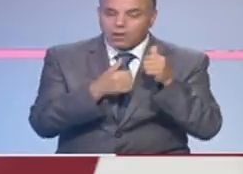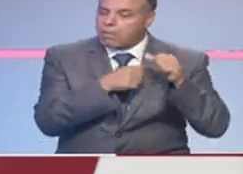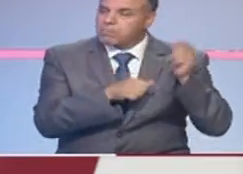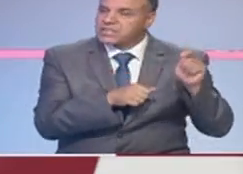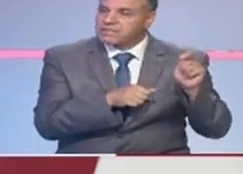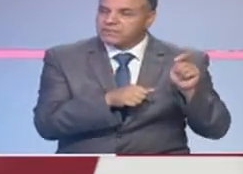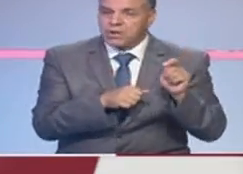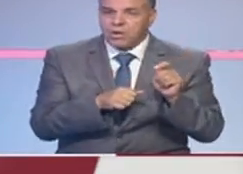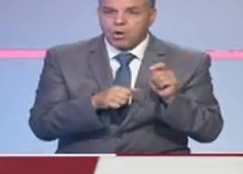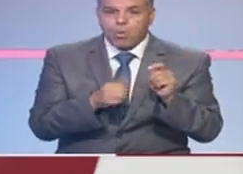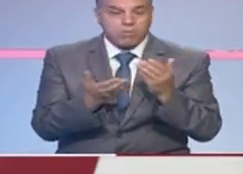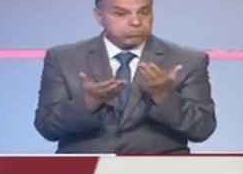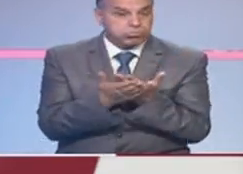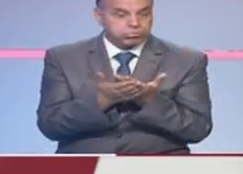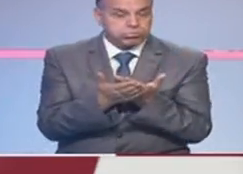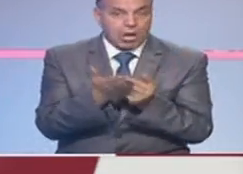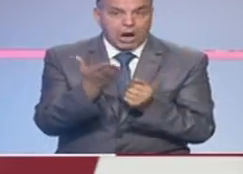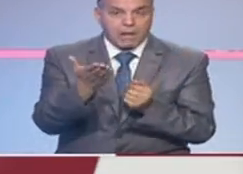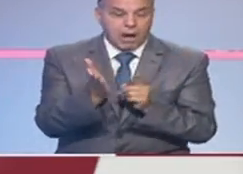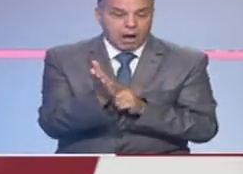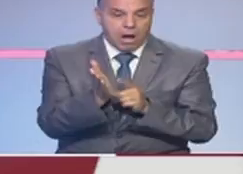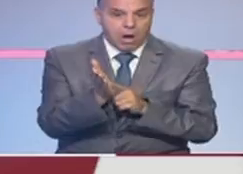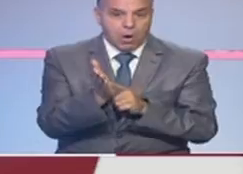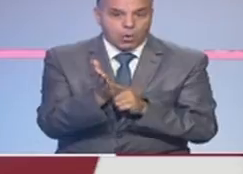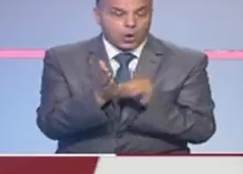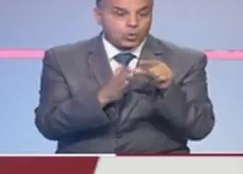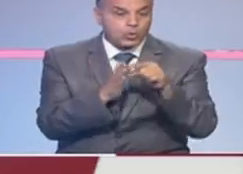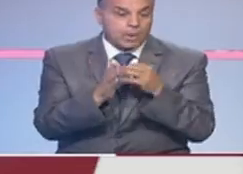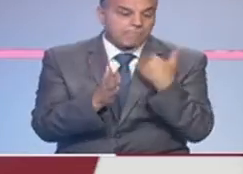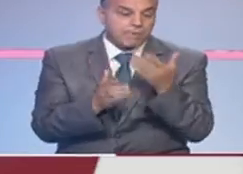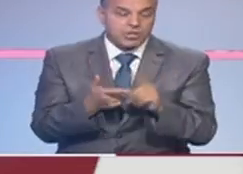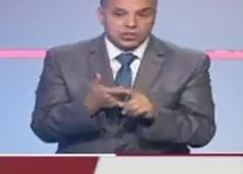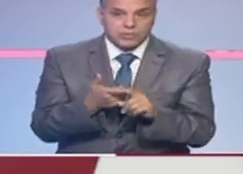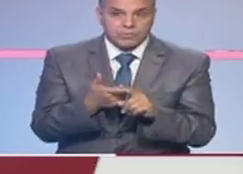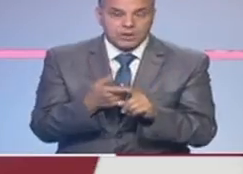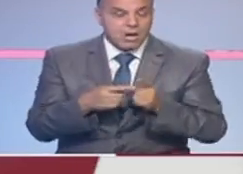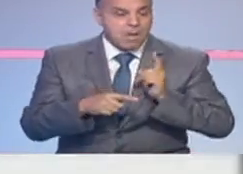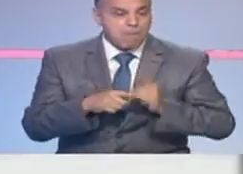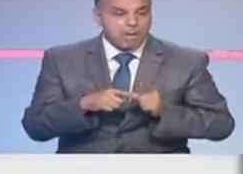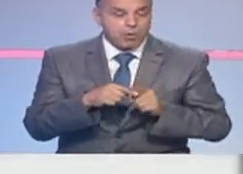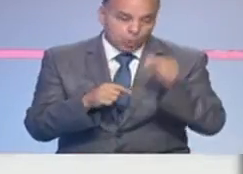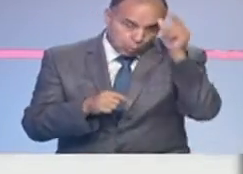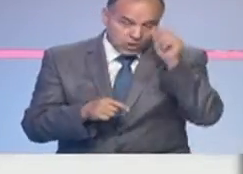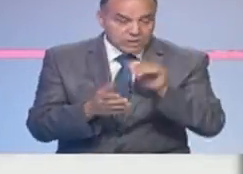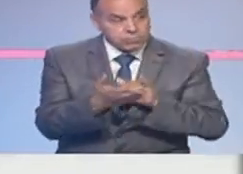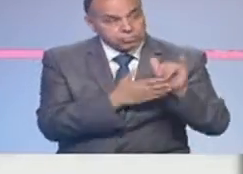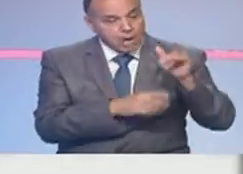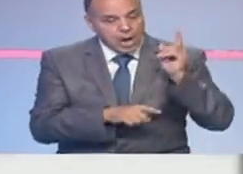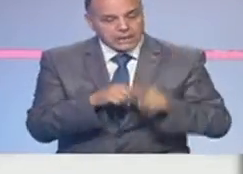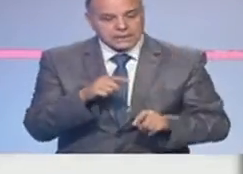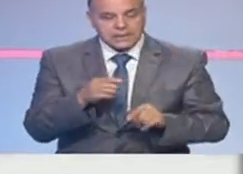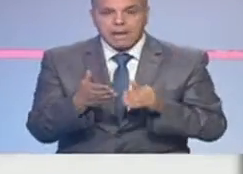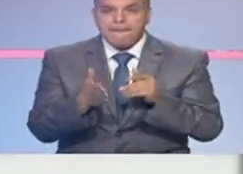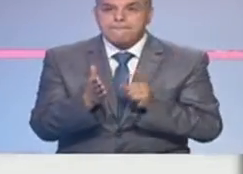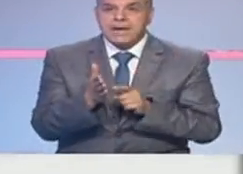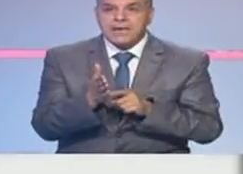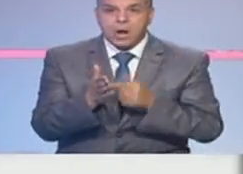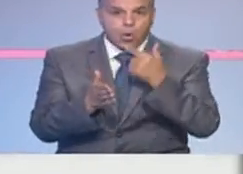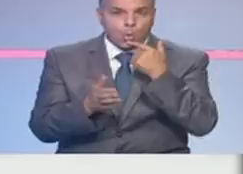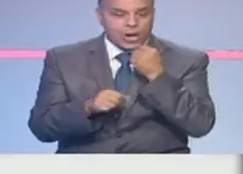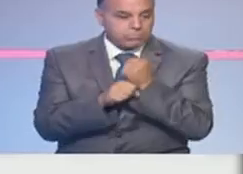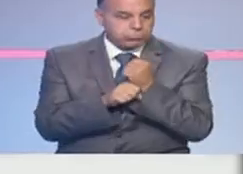ودون تعليل ووفق لقانون غير دستوري ومنع تونسيين من السفر بناءا على صفاتهم